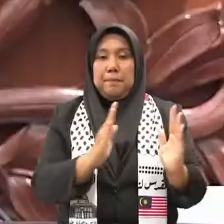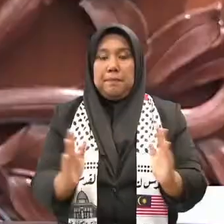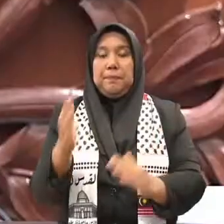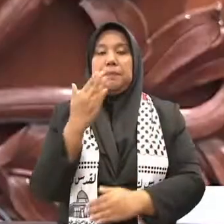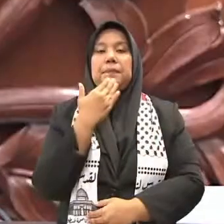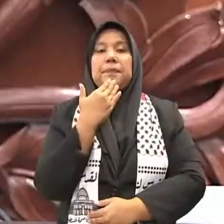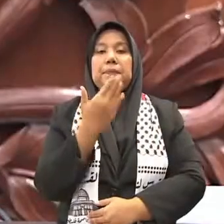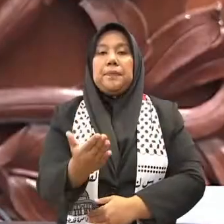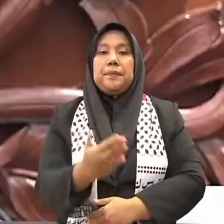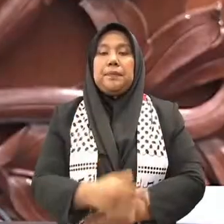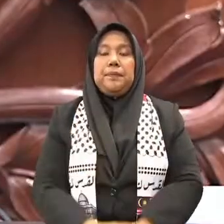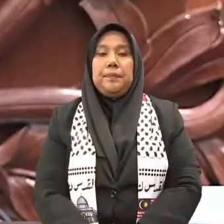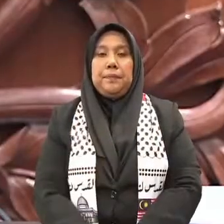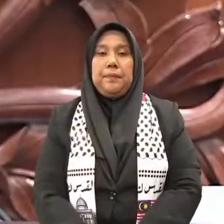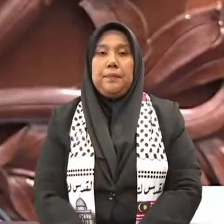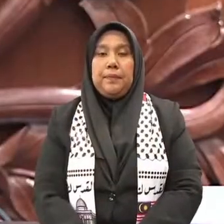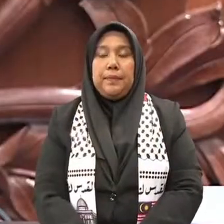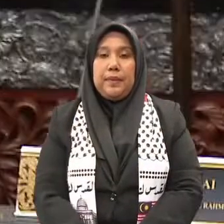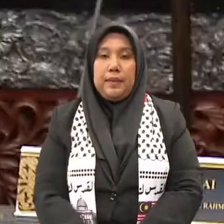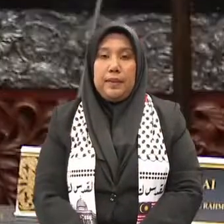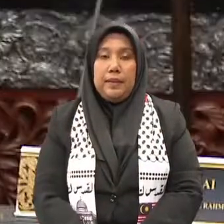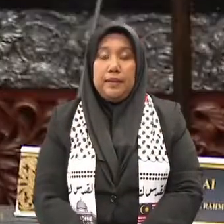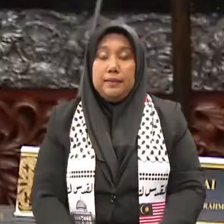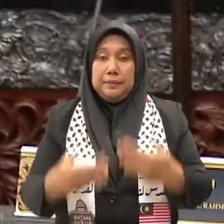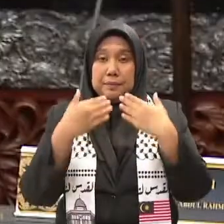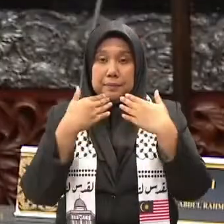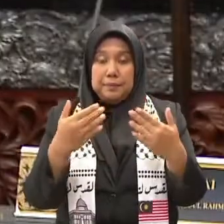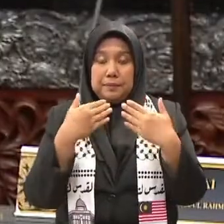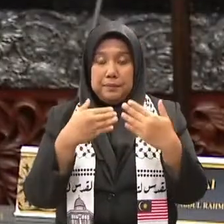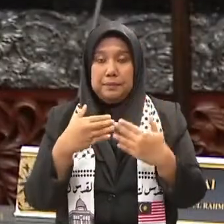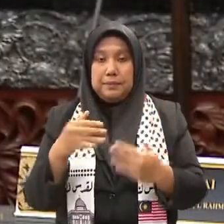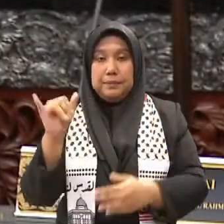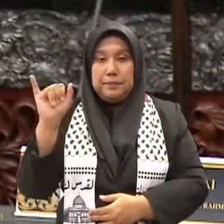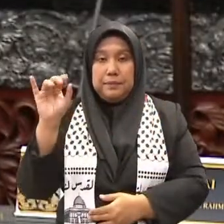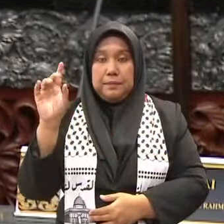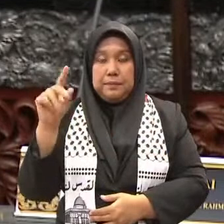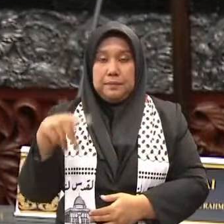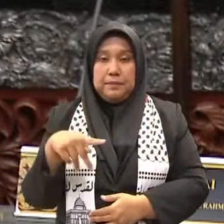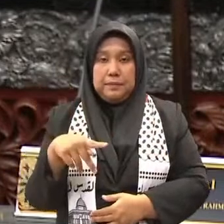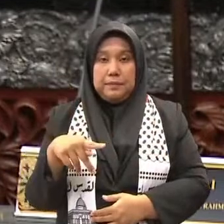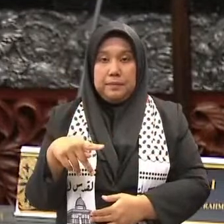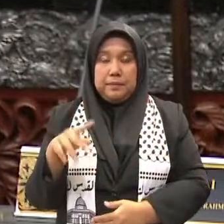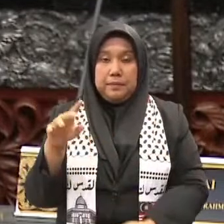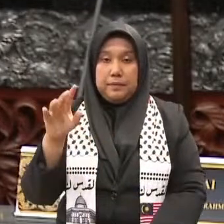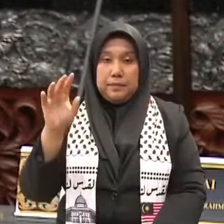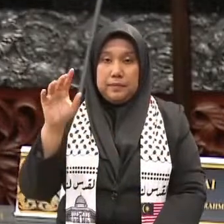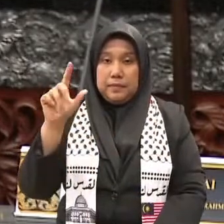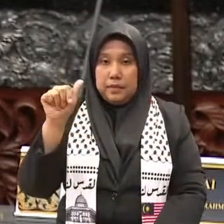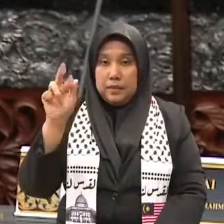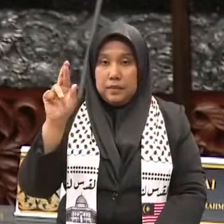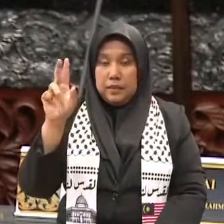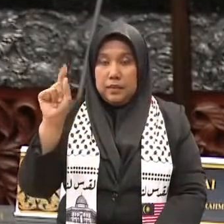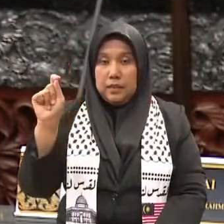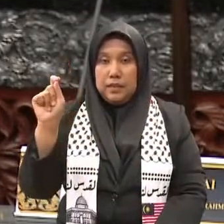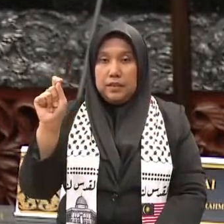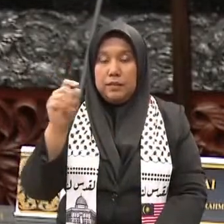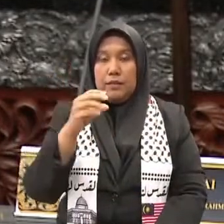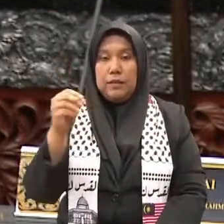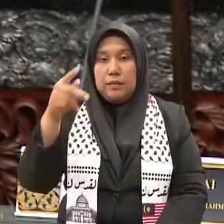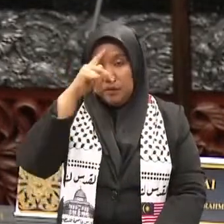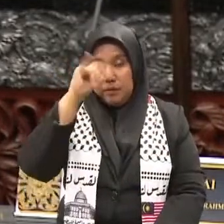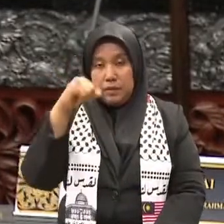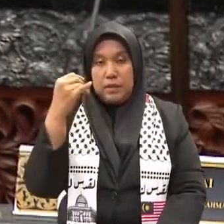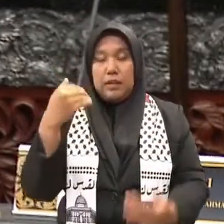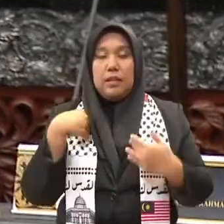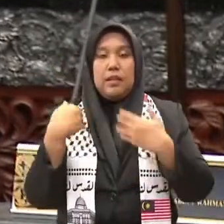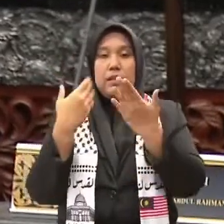kasih terima kasih yang berhormat timbalan menteri yang berhormat larut dan Putrajaya ada mencadangkan dalam perbahasan belanjaan bararu